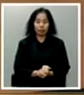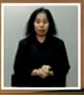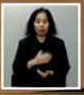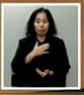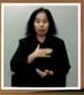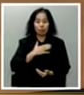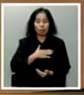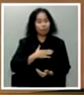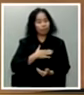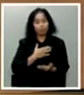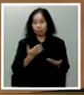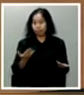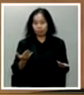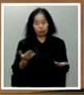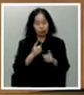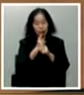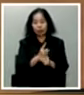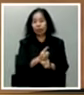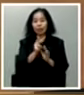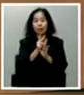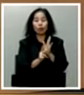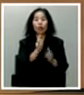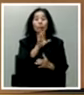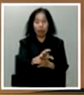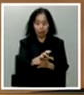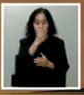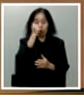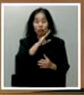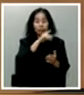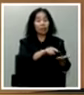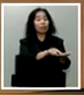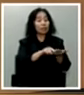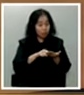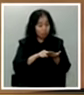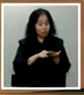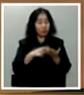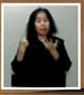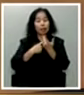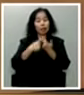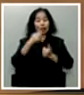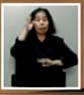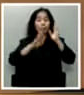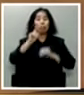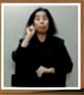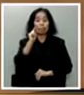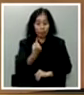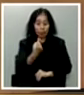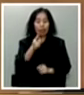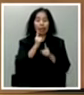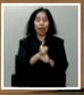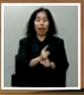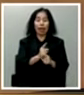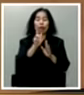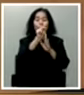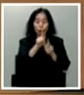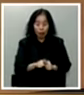ผมไม่มีทางเลือกนอกข้อบังคับได้เมื่อเสนอมีการนับคะแนนใหม่ตามข้อ85ก็ต้องยึด